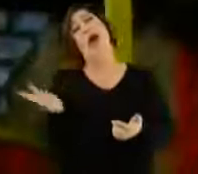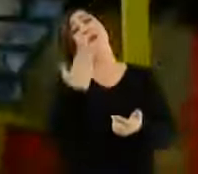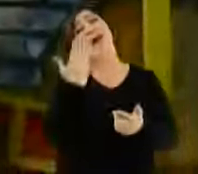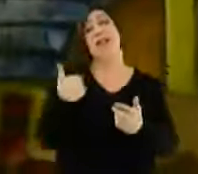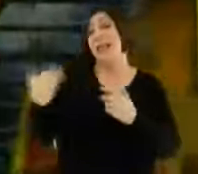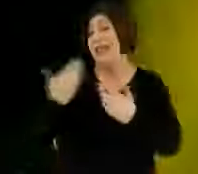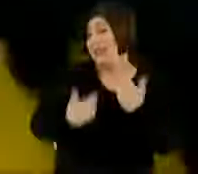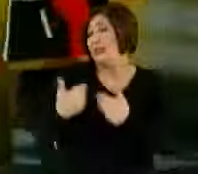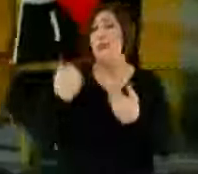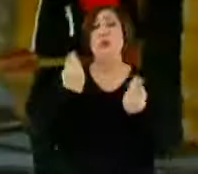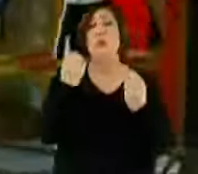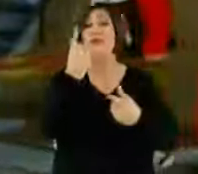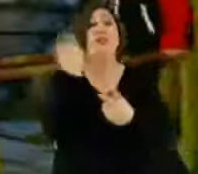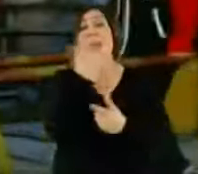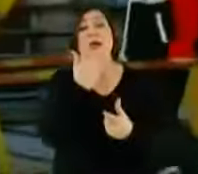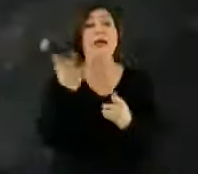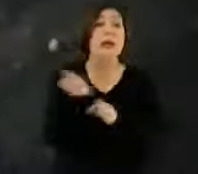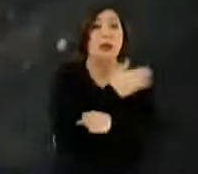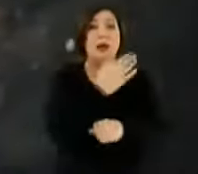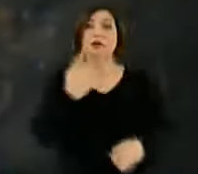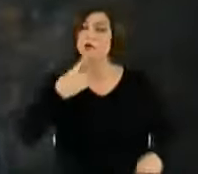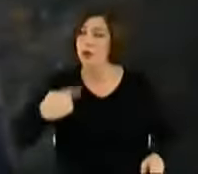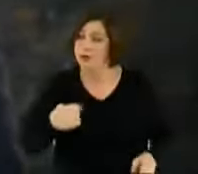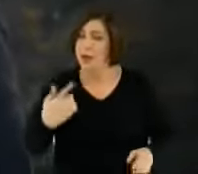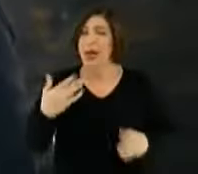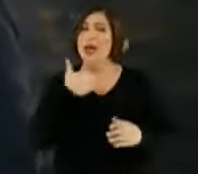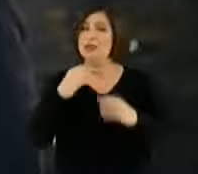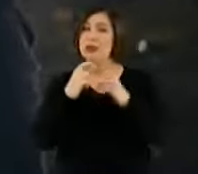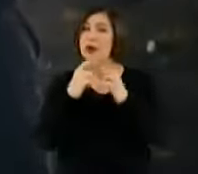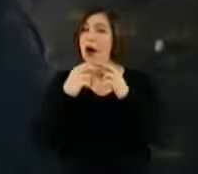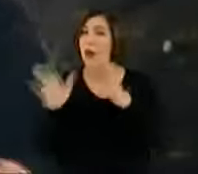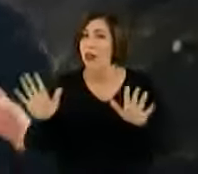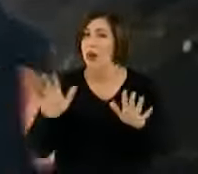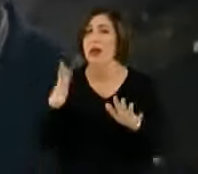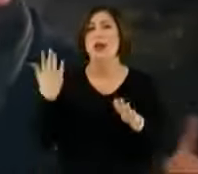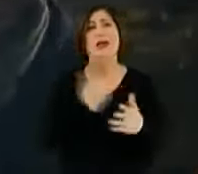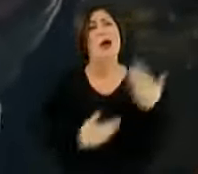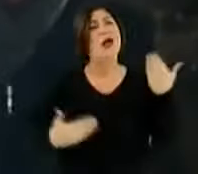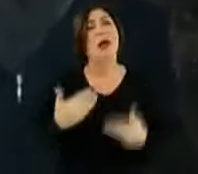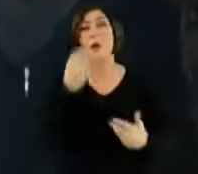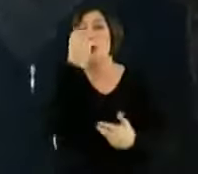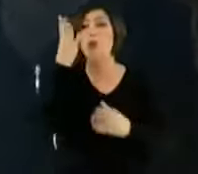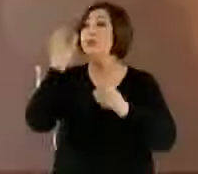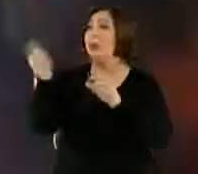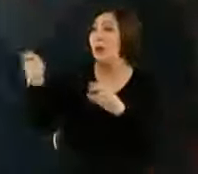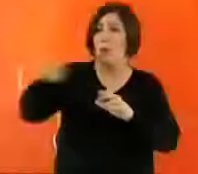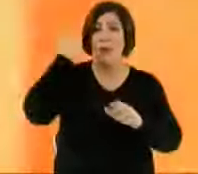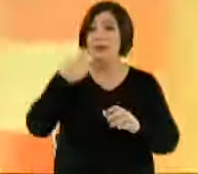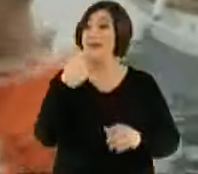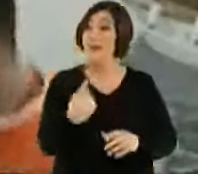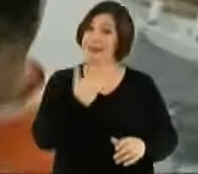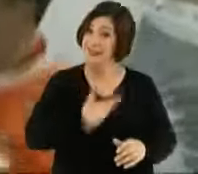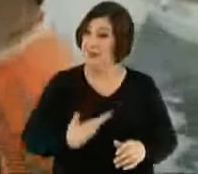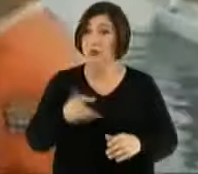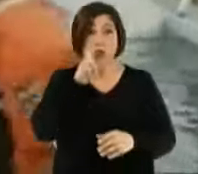ilişkimizin güzelliğini de diyecek yok diye şarkı sözü yerine söylesene et tırnaktan ayrılır mı? Yar yardan, gül daldan koparılır mı demeyi